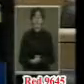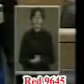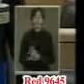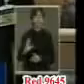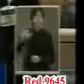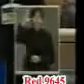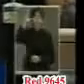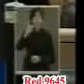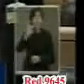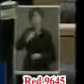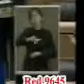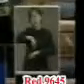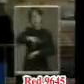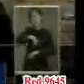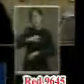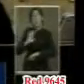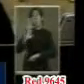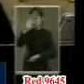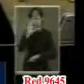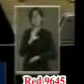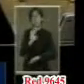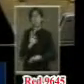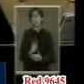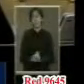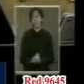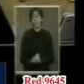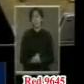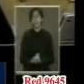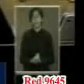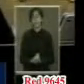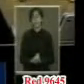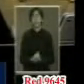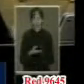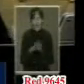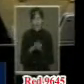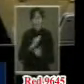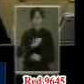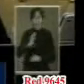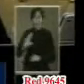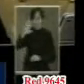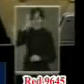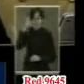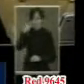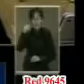ประท้วงได้ไหมครับเสียเวลาครับ ไม่ถึงนาทีนะครับขออนุญาตครับ